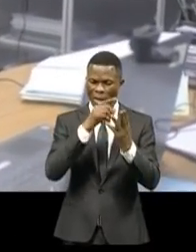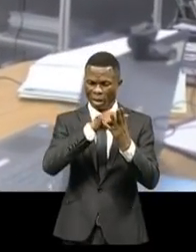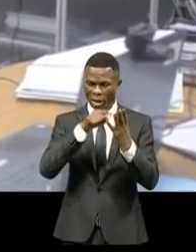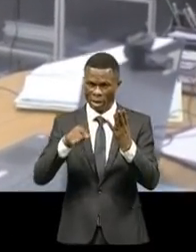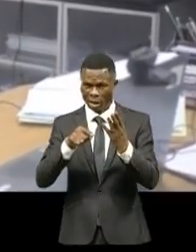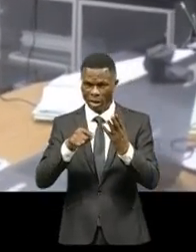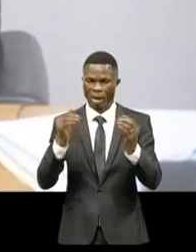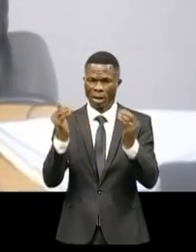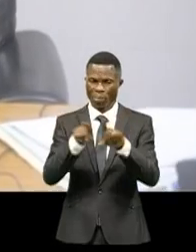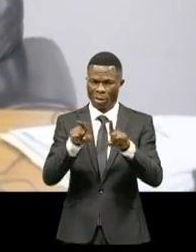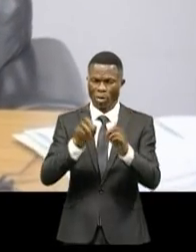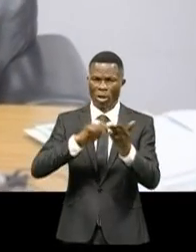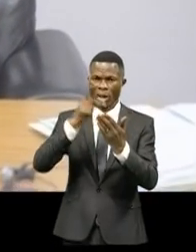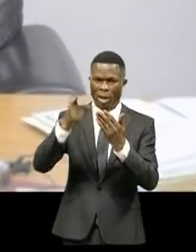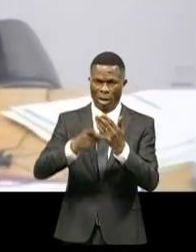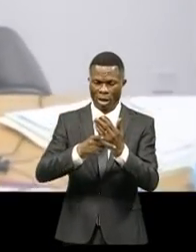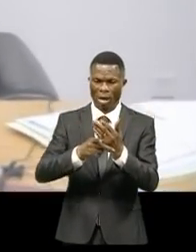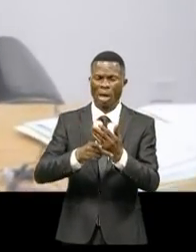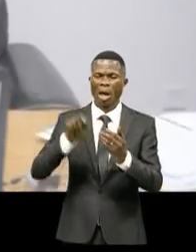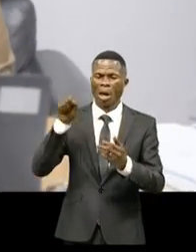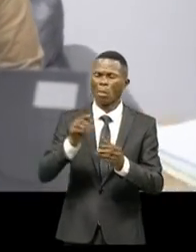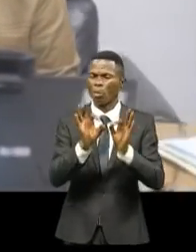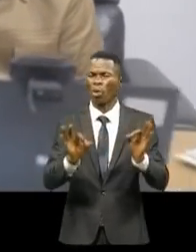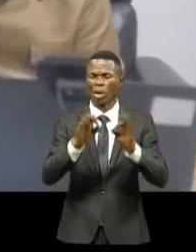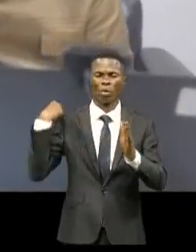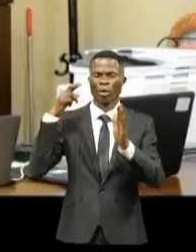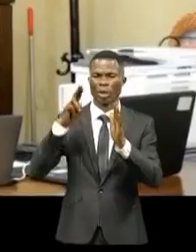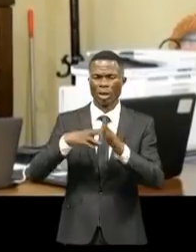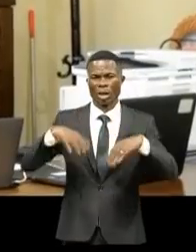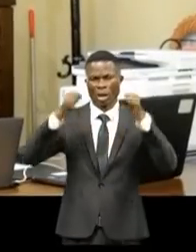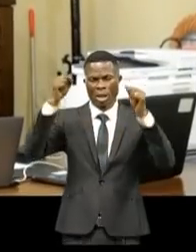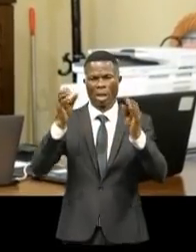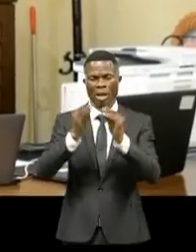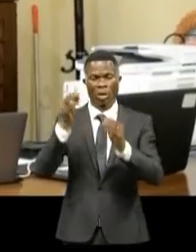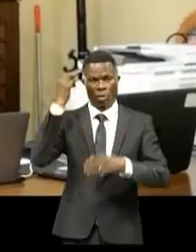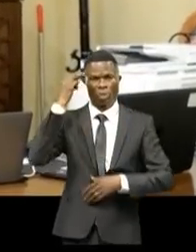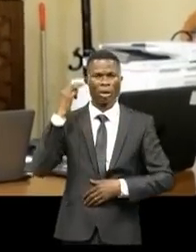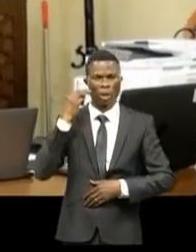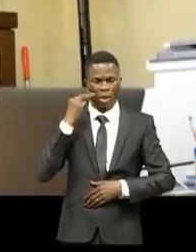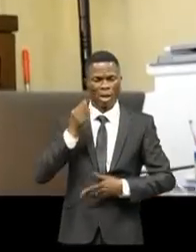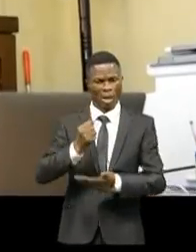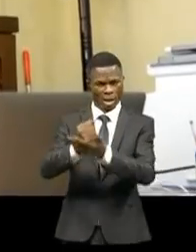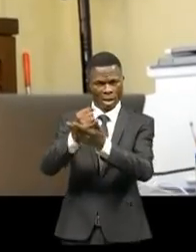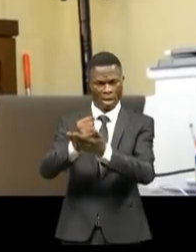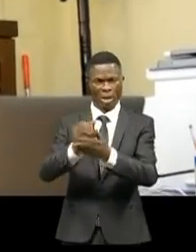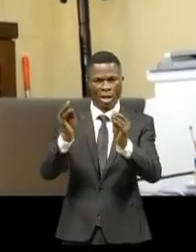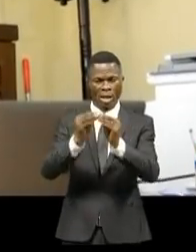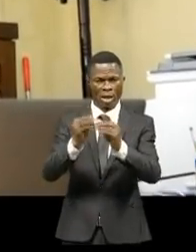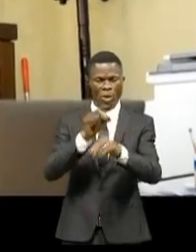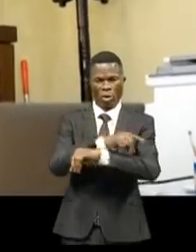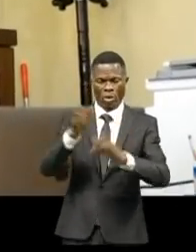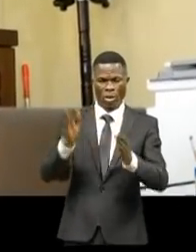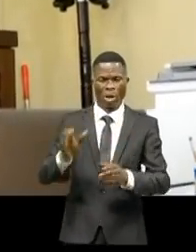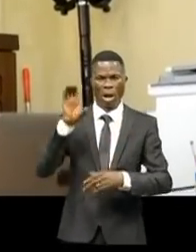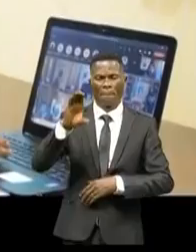phase avec le programme et les priorités du gouvernement. Son approbation par le Conseil des ministres permettra au Conseil d'administration